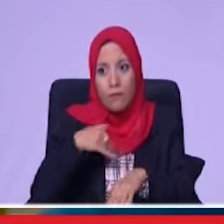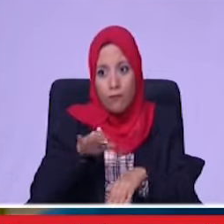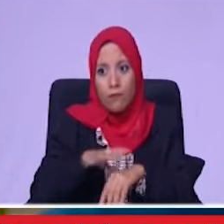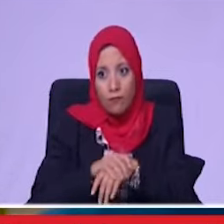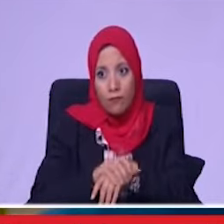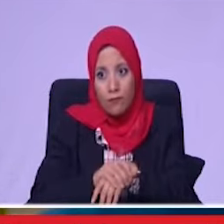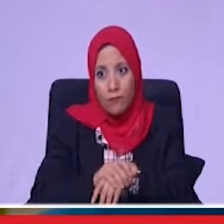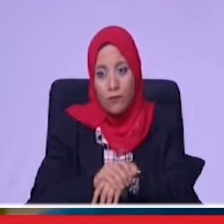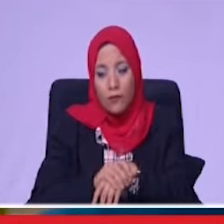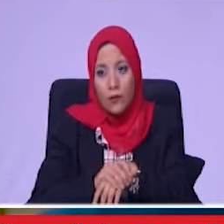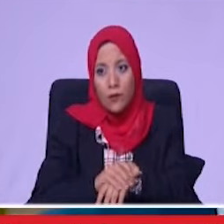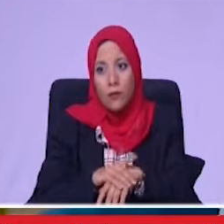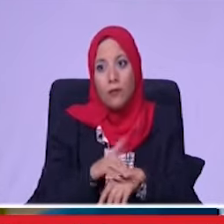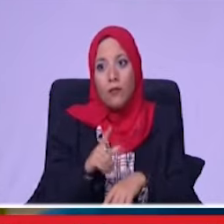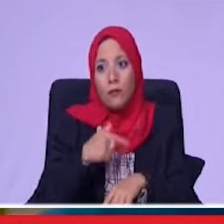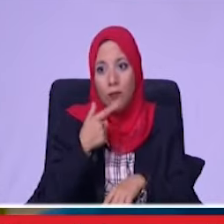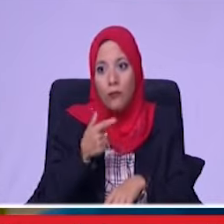مسك ايده